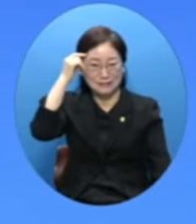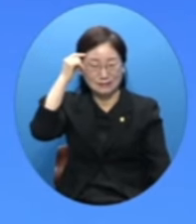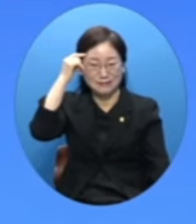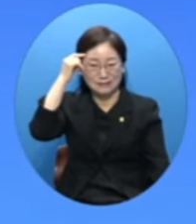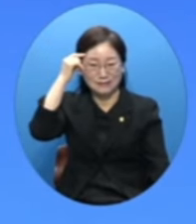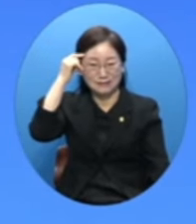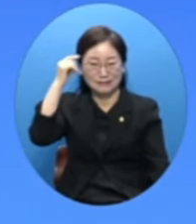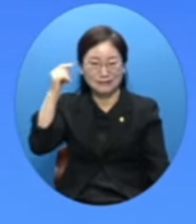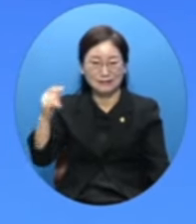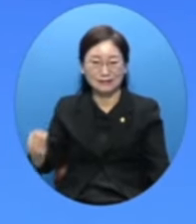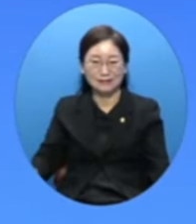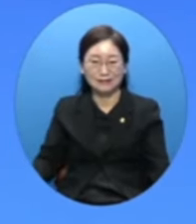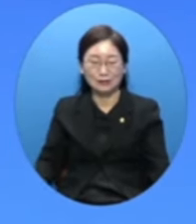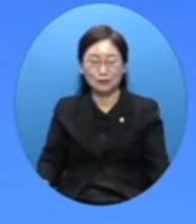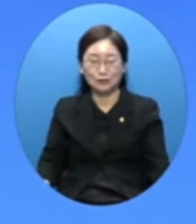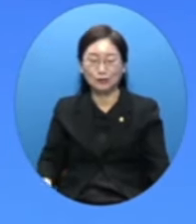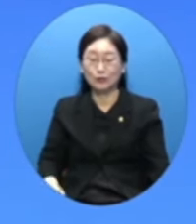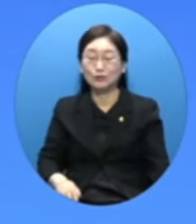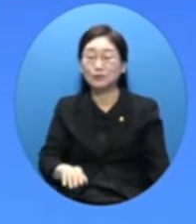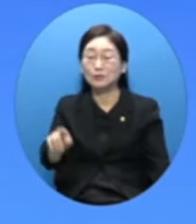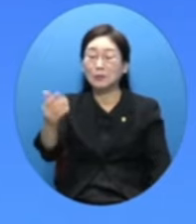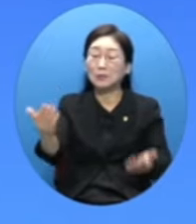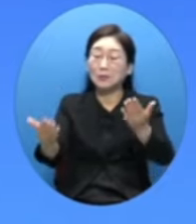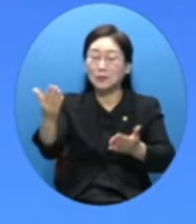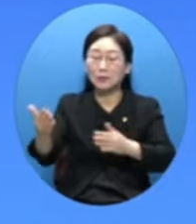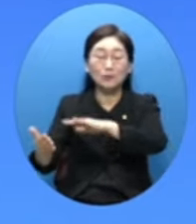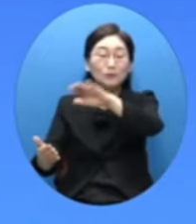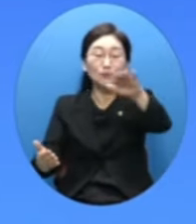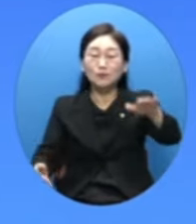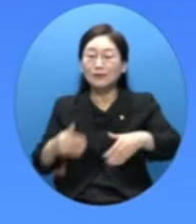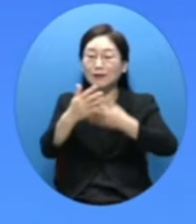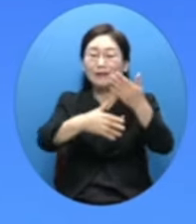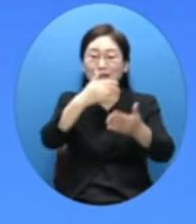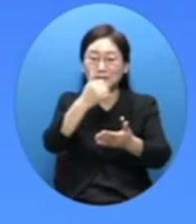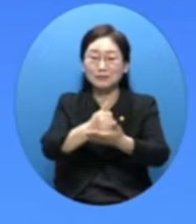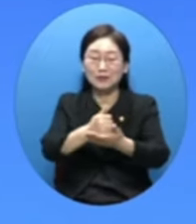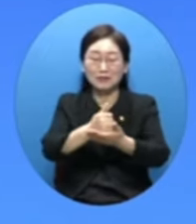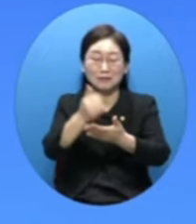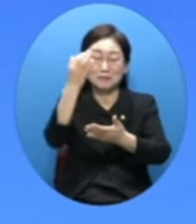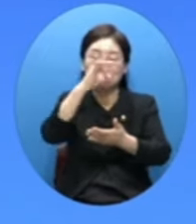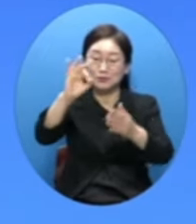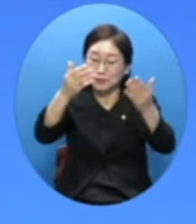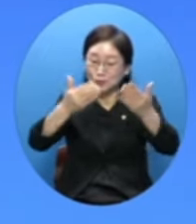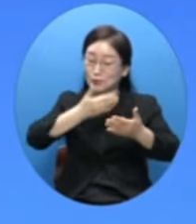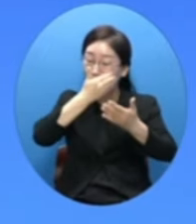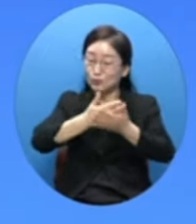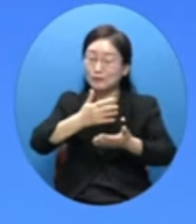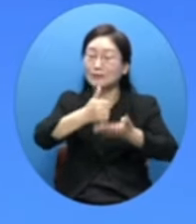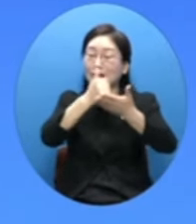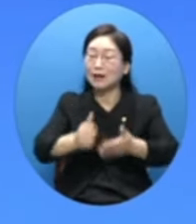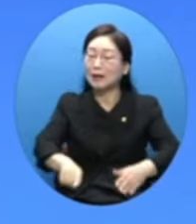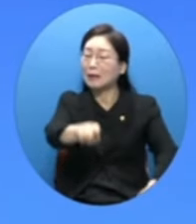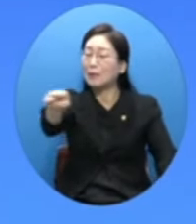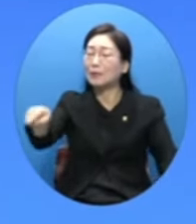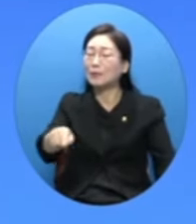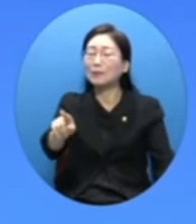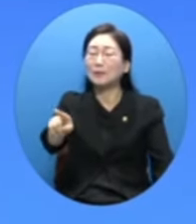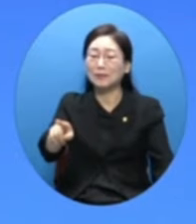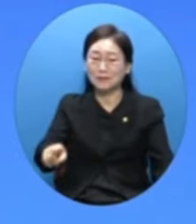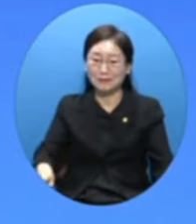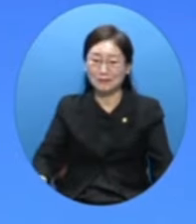사람들 우리는 하나님께 인정받는 존귀한 존재이고 너희들은